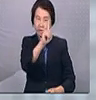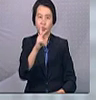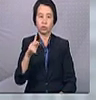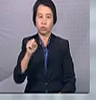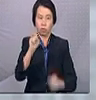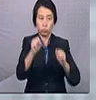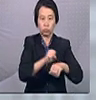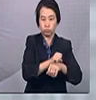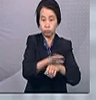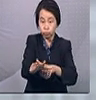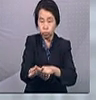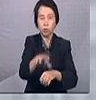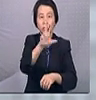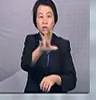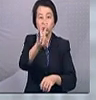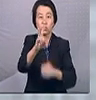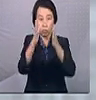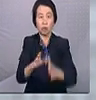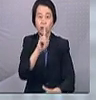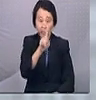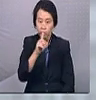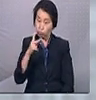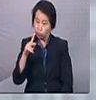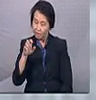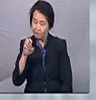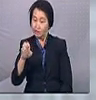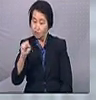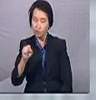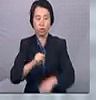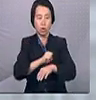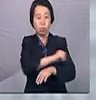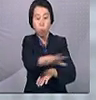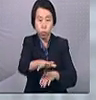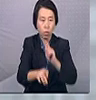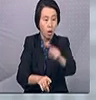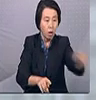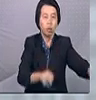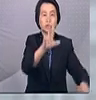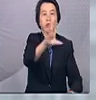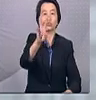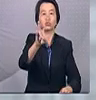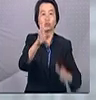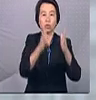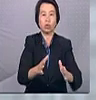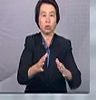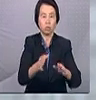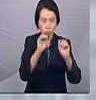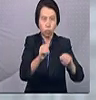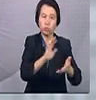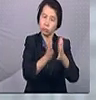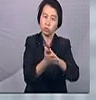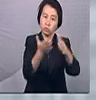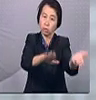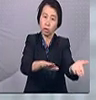boleh menjangkiti sampai 37 orang dan ini dah menyebabkan kematian. Jadi adalah penting untuk kita